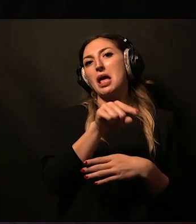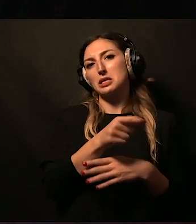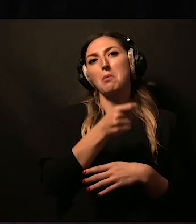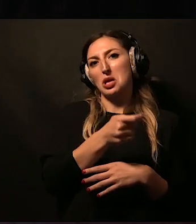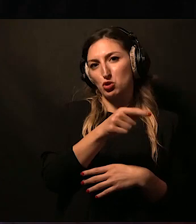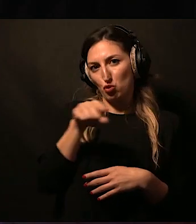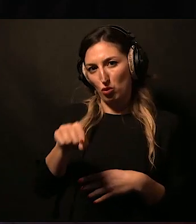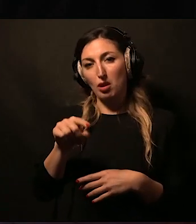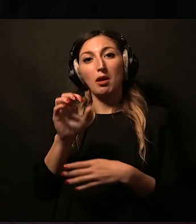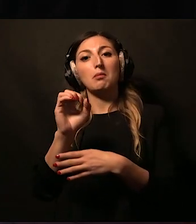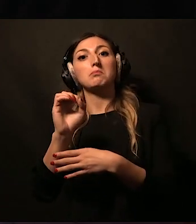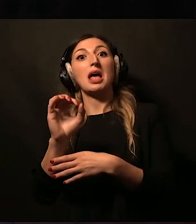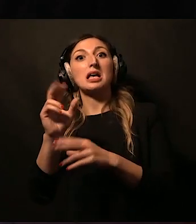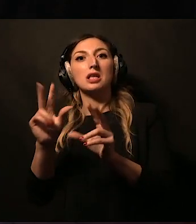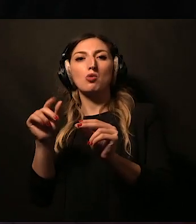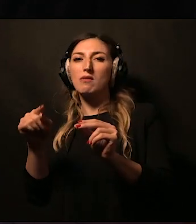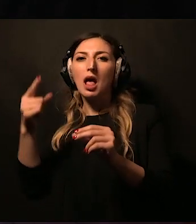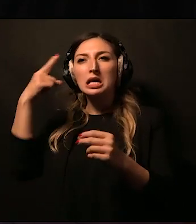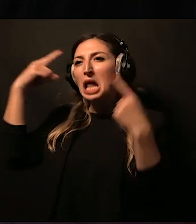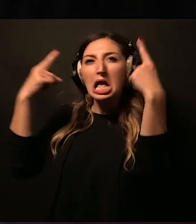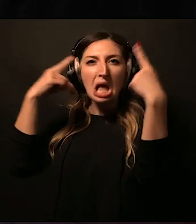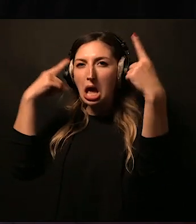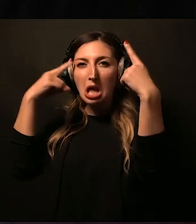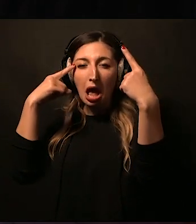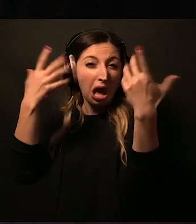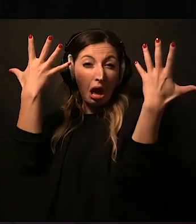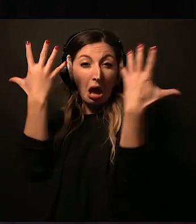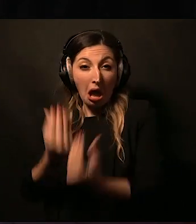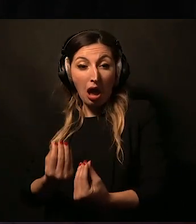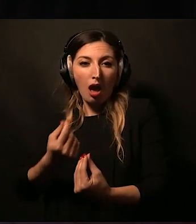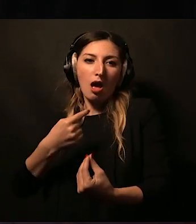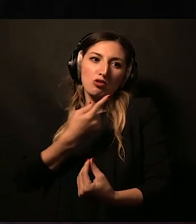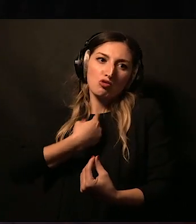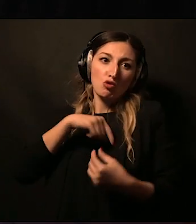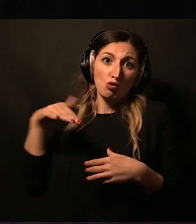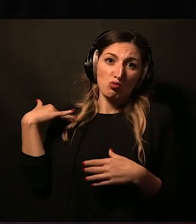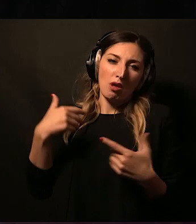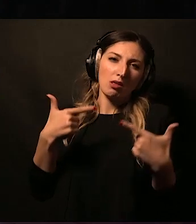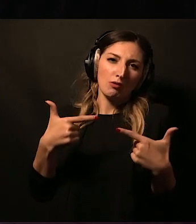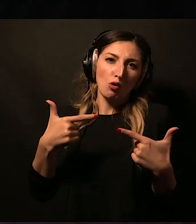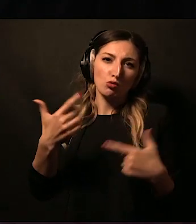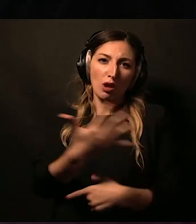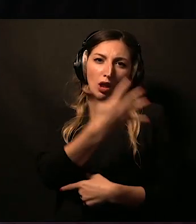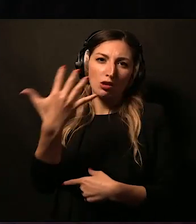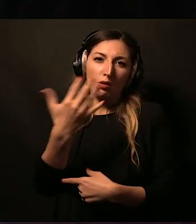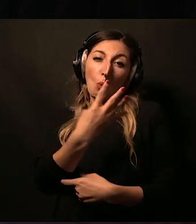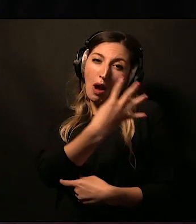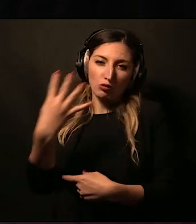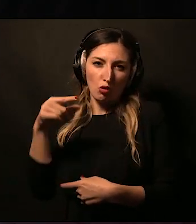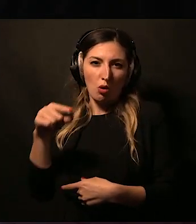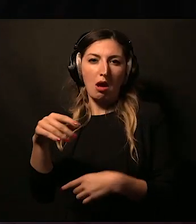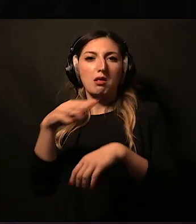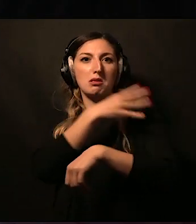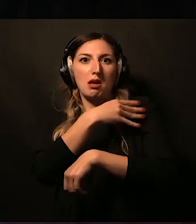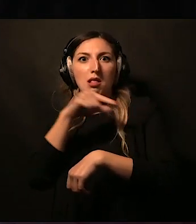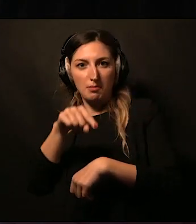maestra era un vulcano di idea abbiamo avuto la fortuna di averla con noi fino alla fine delle elementari e grazie a lei ho